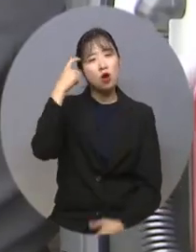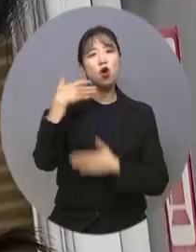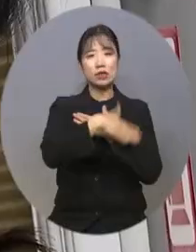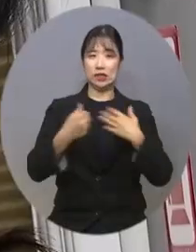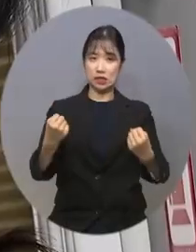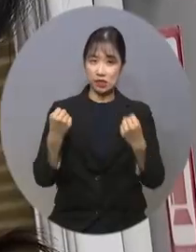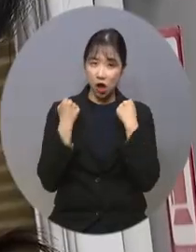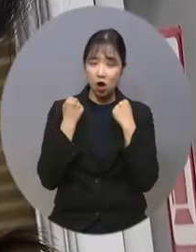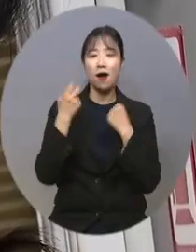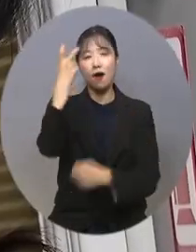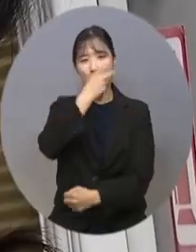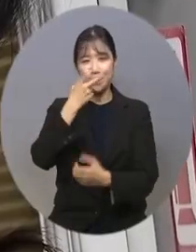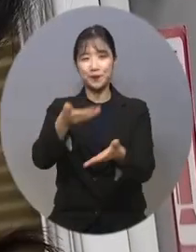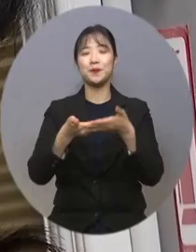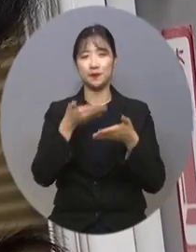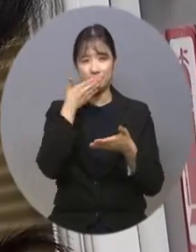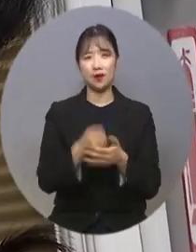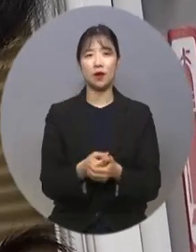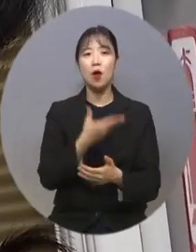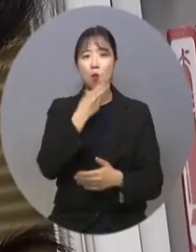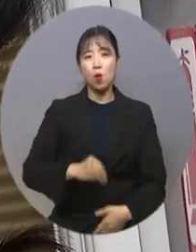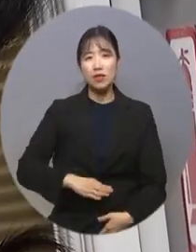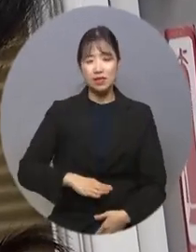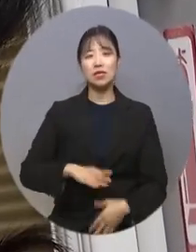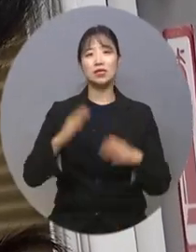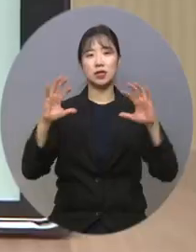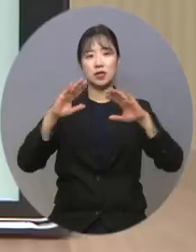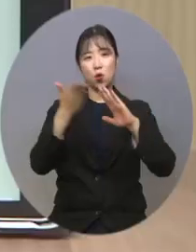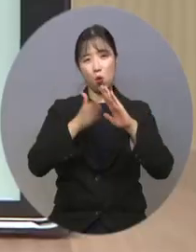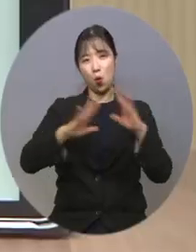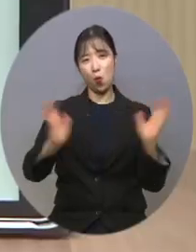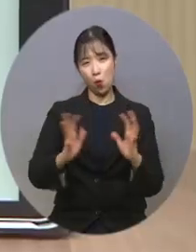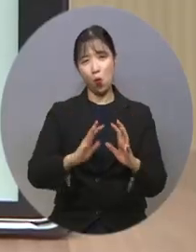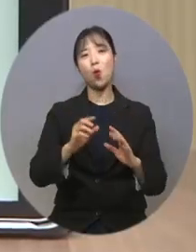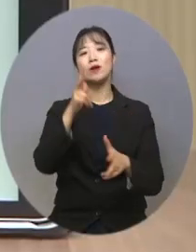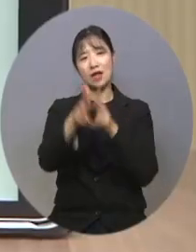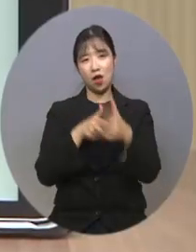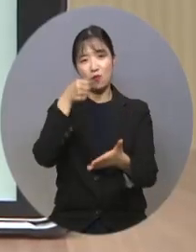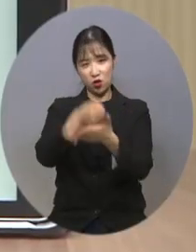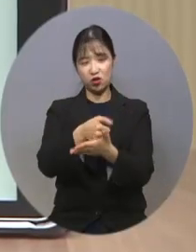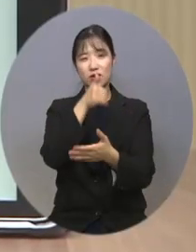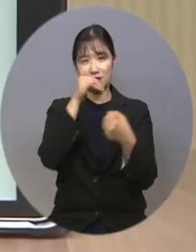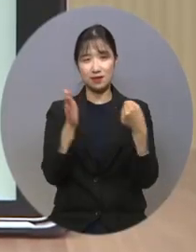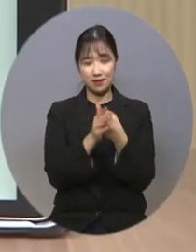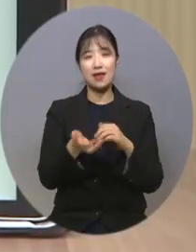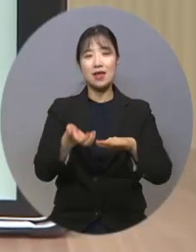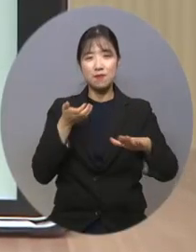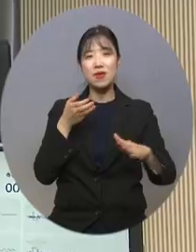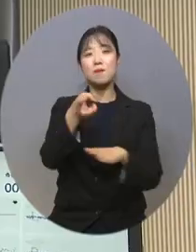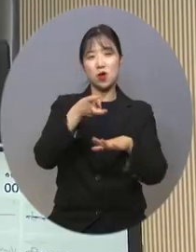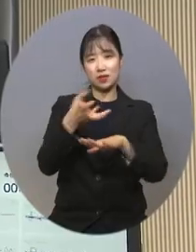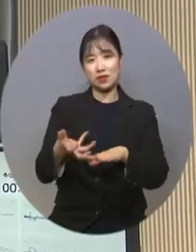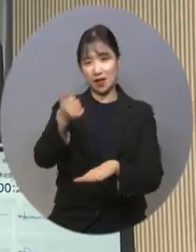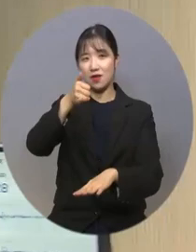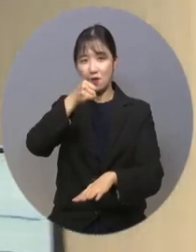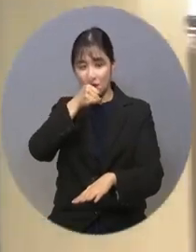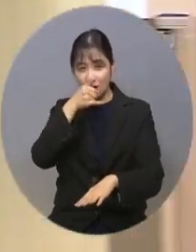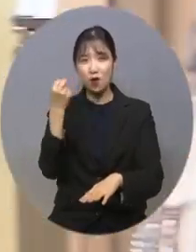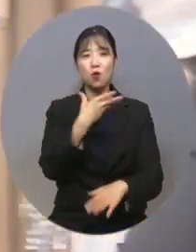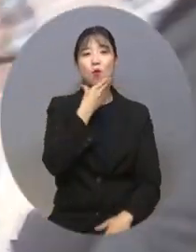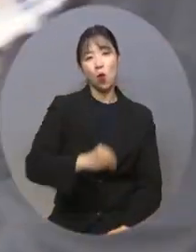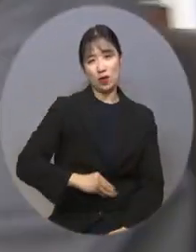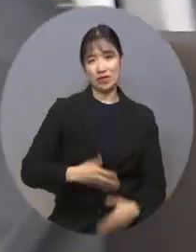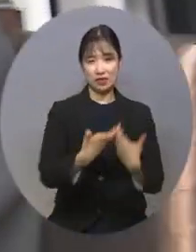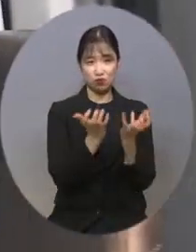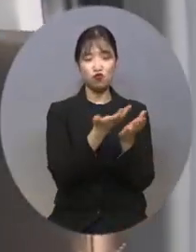됐습니다. 복지 공모사업에 선정된 전북 지역에서는 이미 버스를 가지고 있는 자체 차량과 보건복지부에서